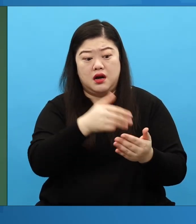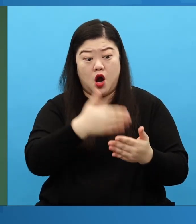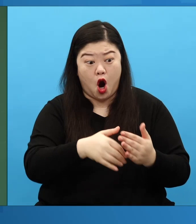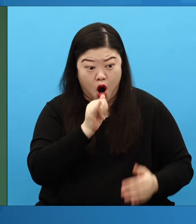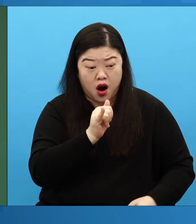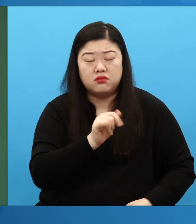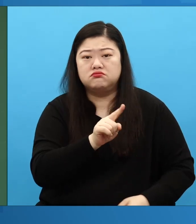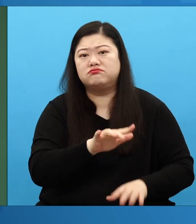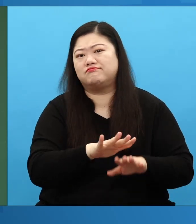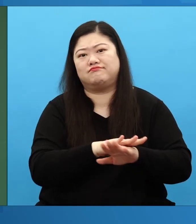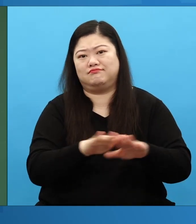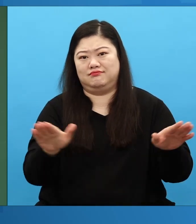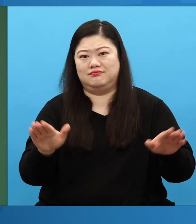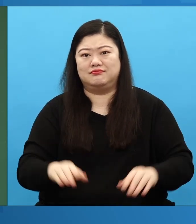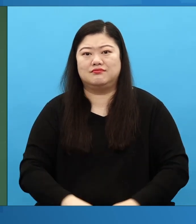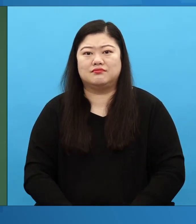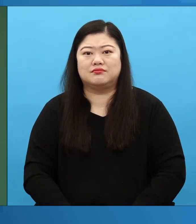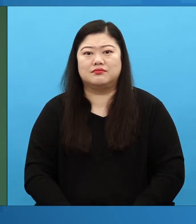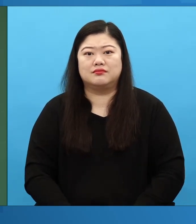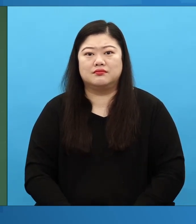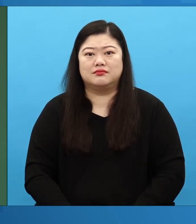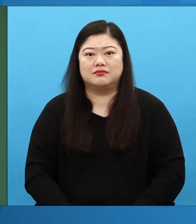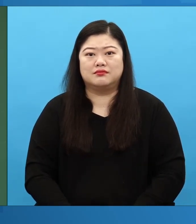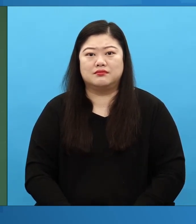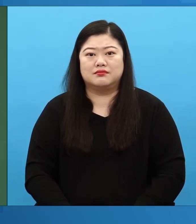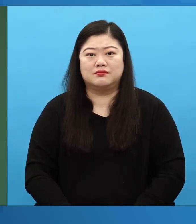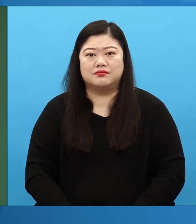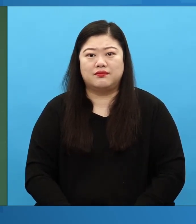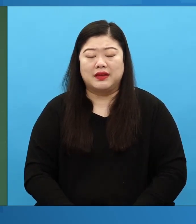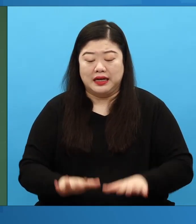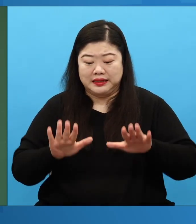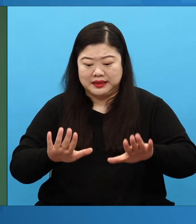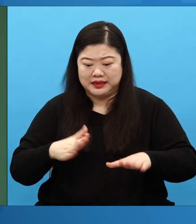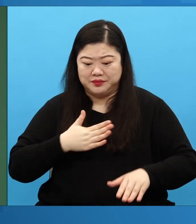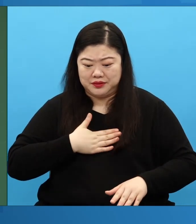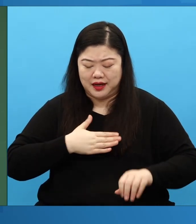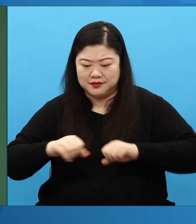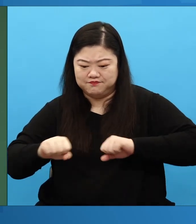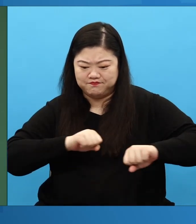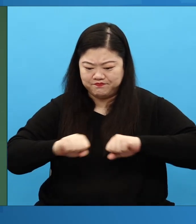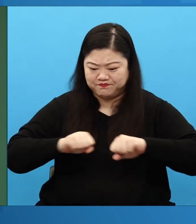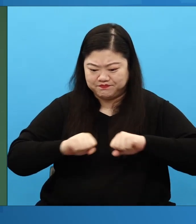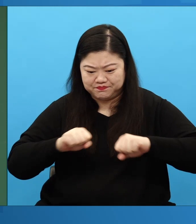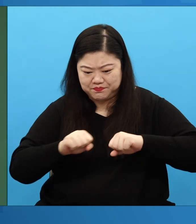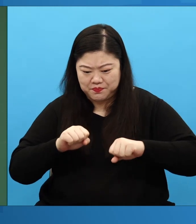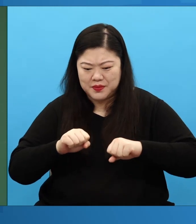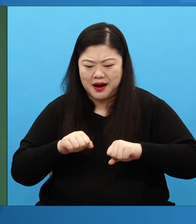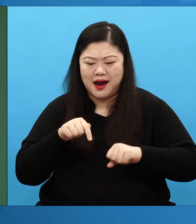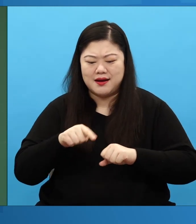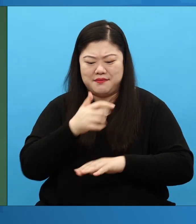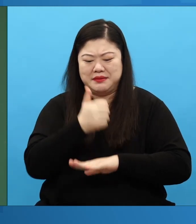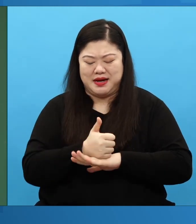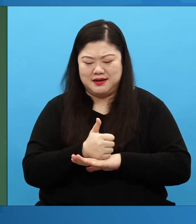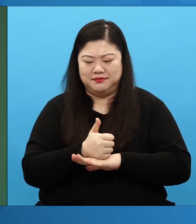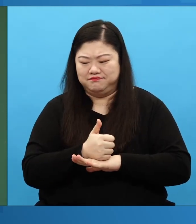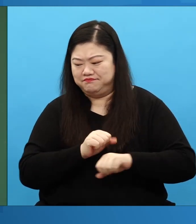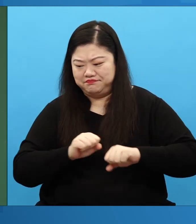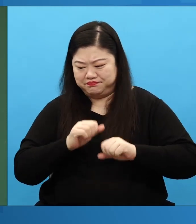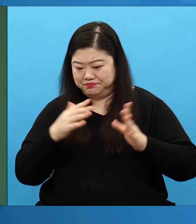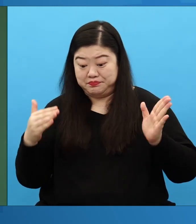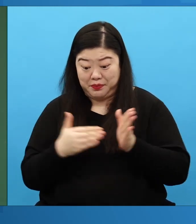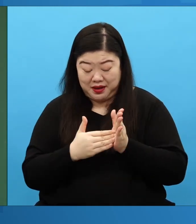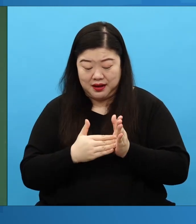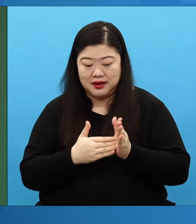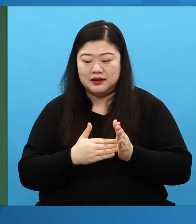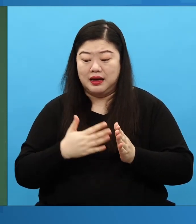이거 말고는 마지막으로 할 게 없다라고 모세 어머니가 생각을 한 겁니다. I'm sure that Moses' mother thought to herself,